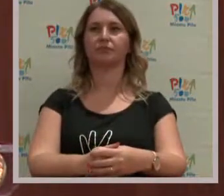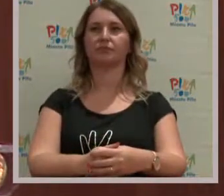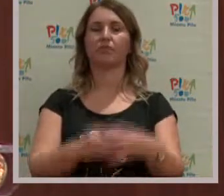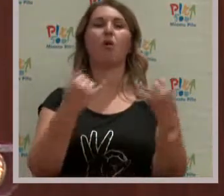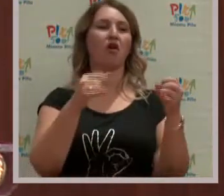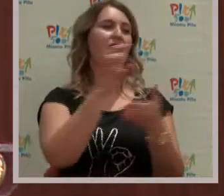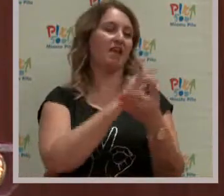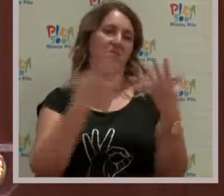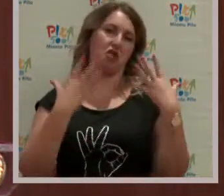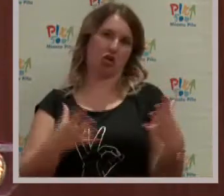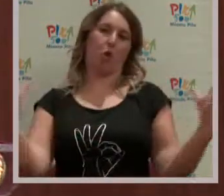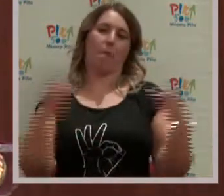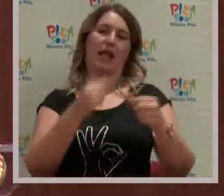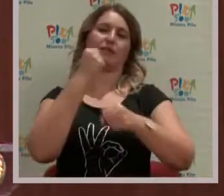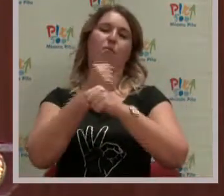współpracy.